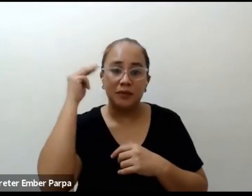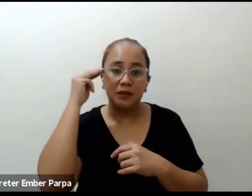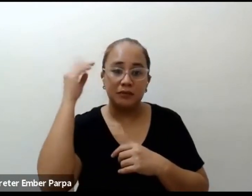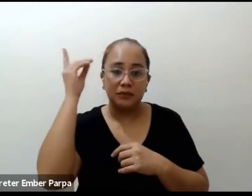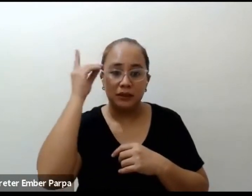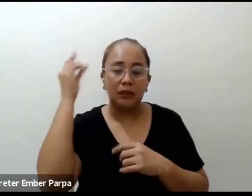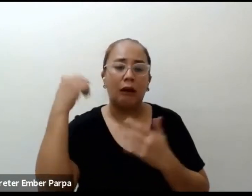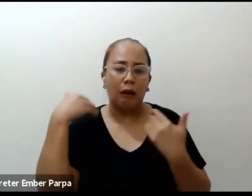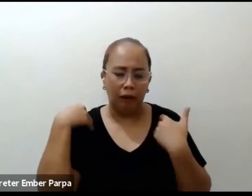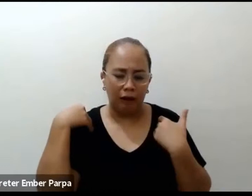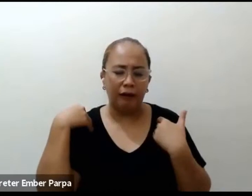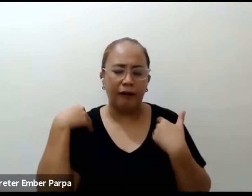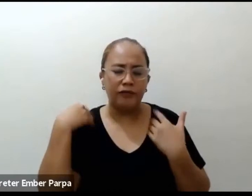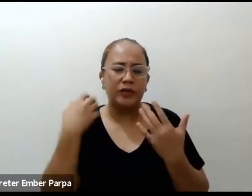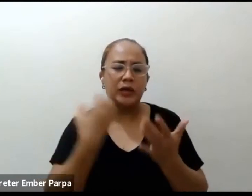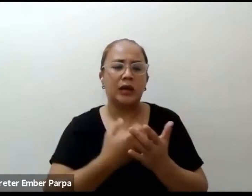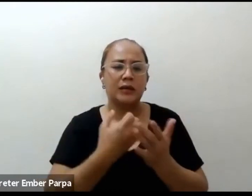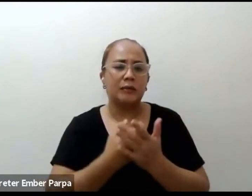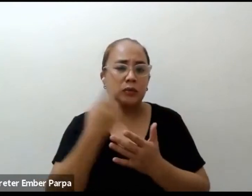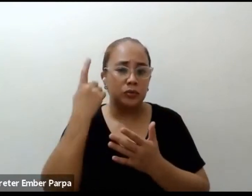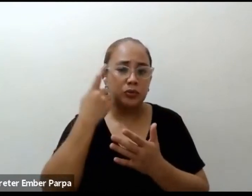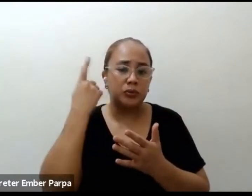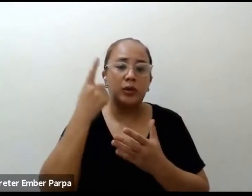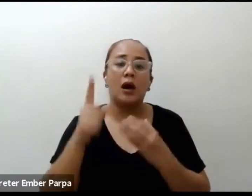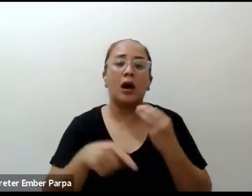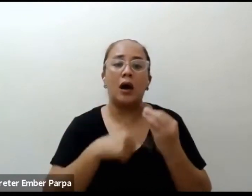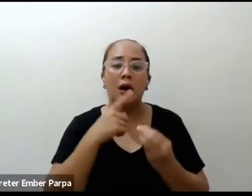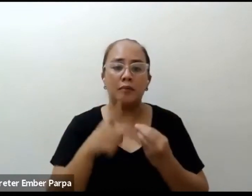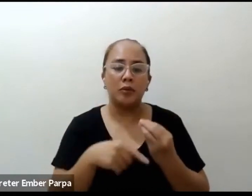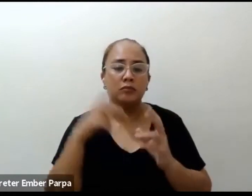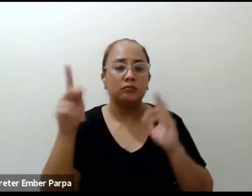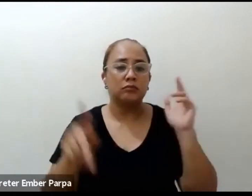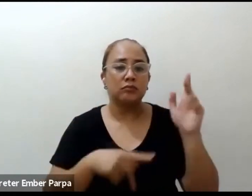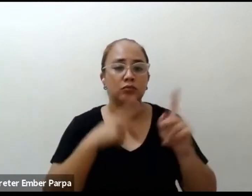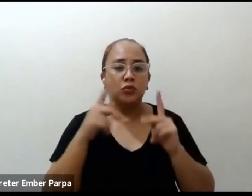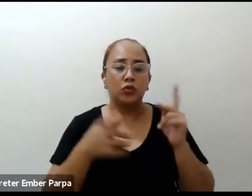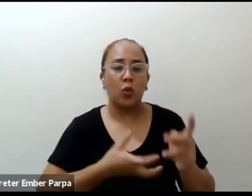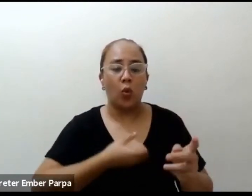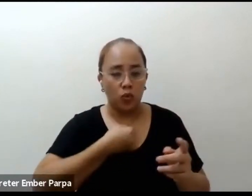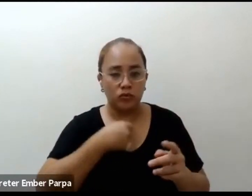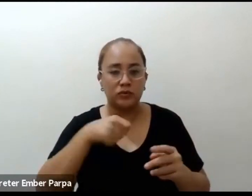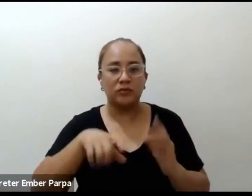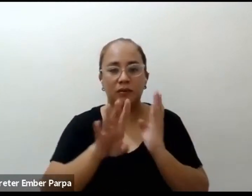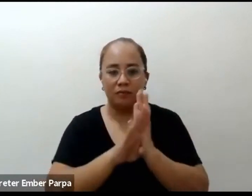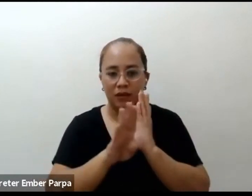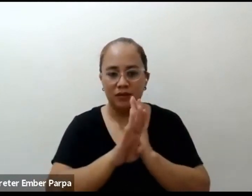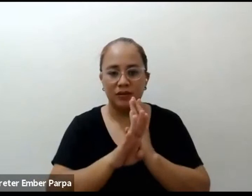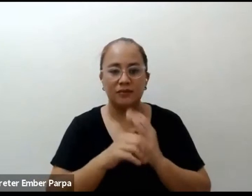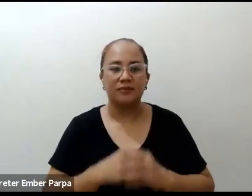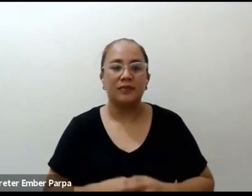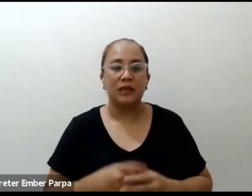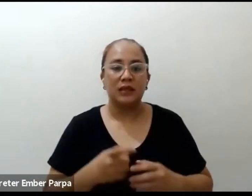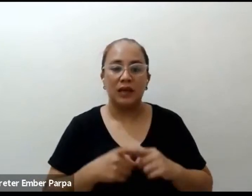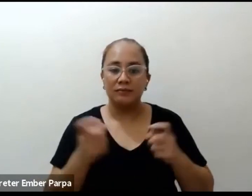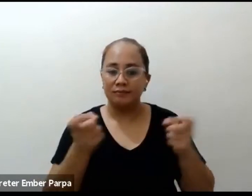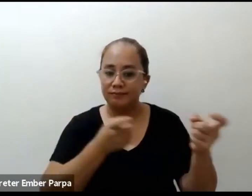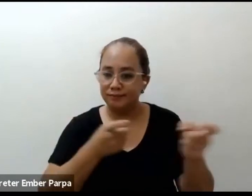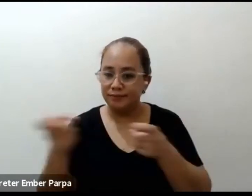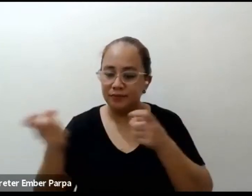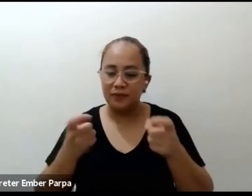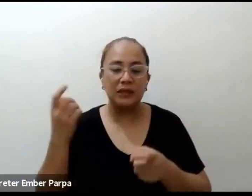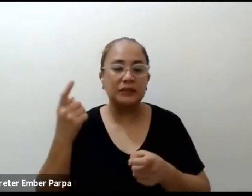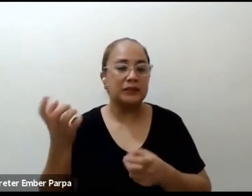economic considerations as far as the people who own these buses and run them. They would